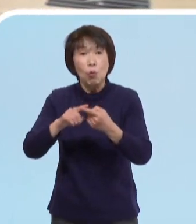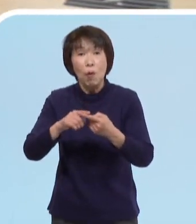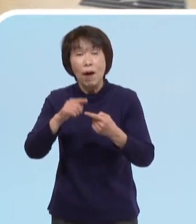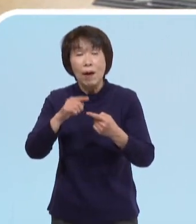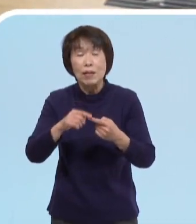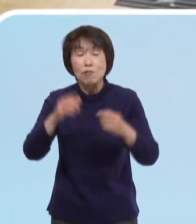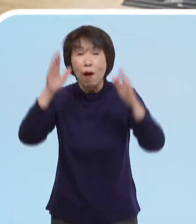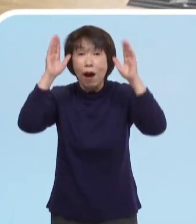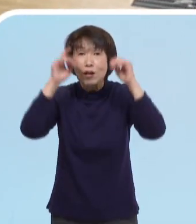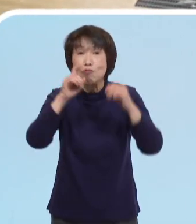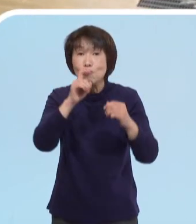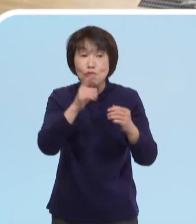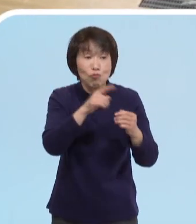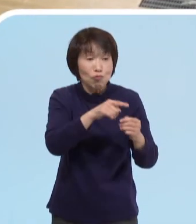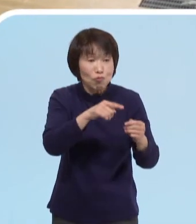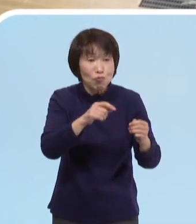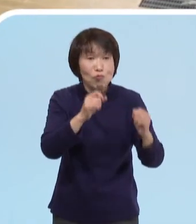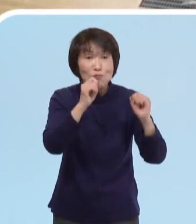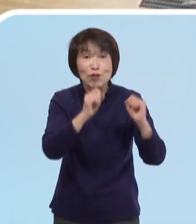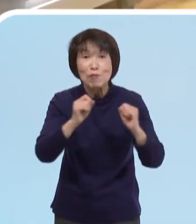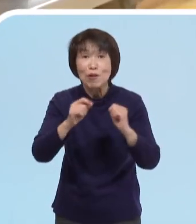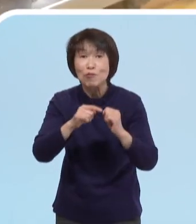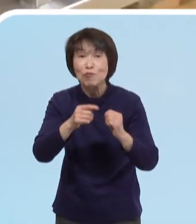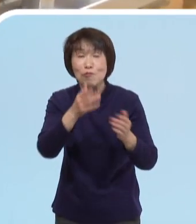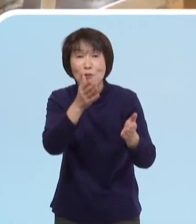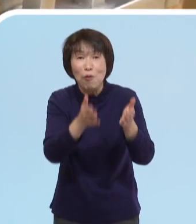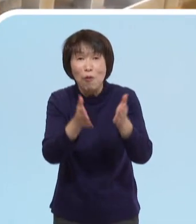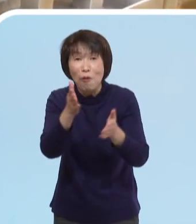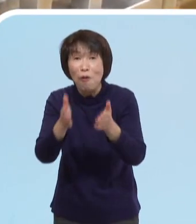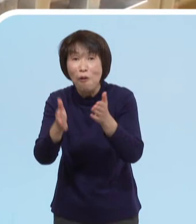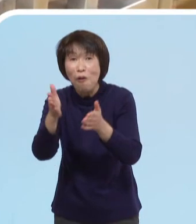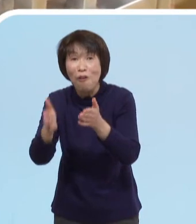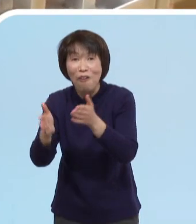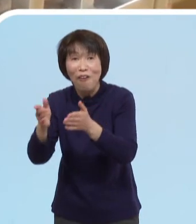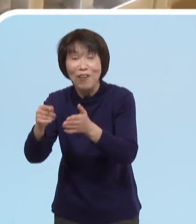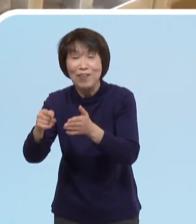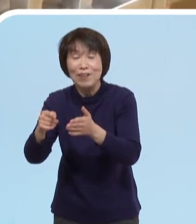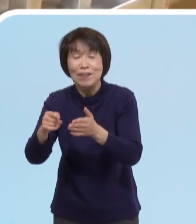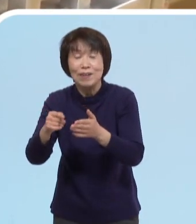会には10頭の犬が一緒に生活していて、部屋や